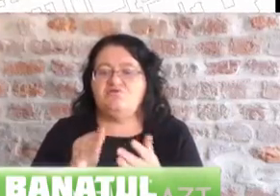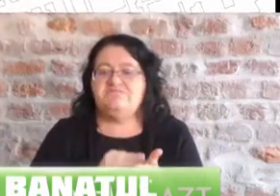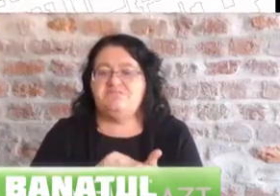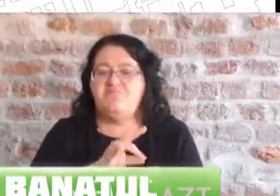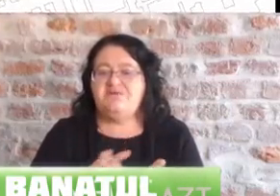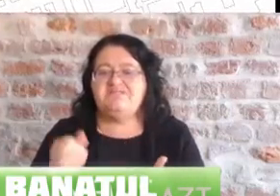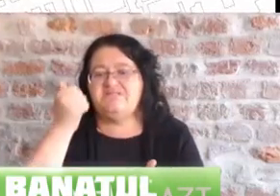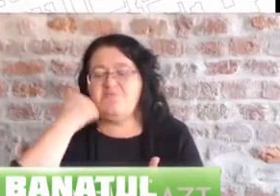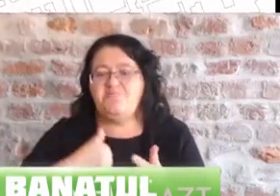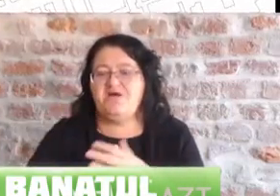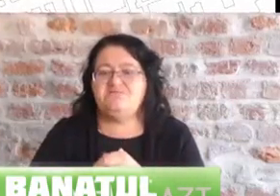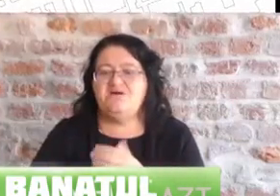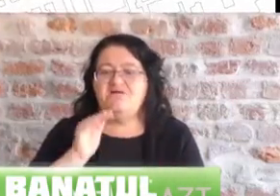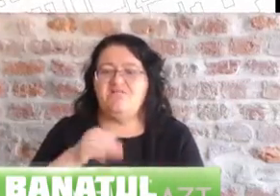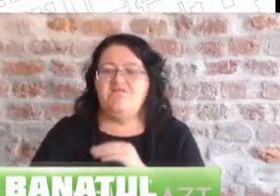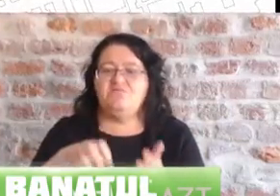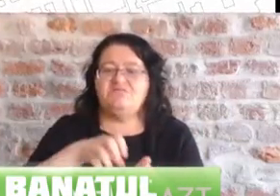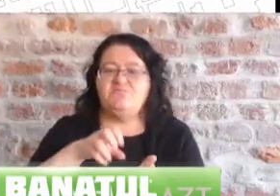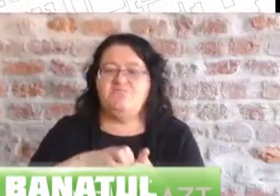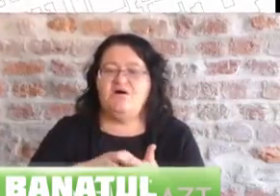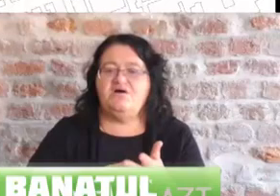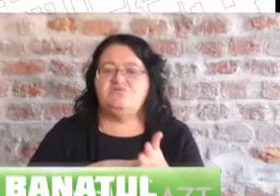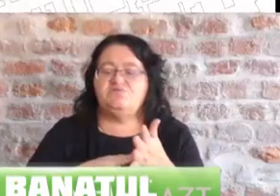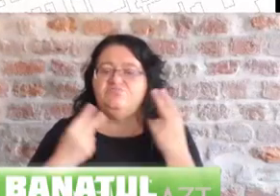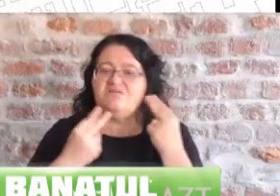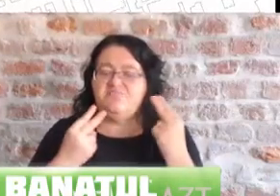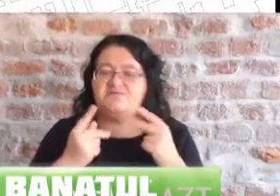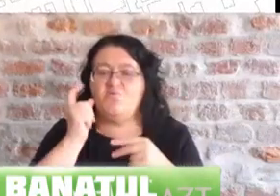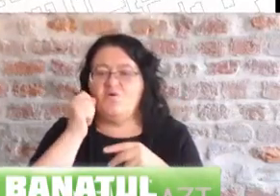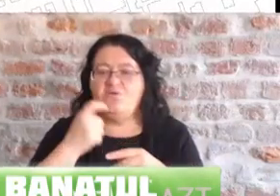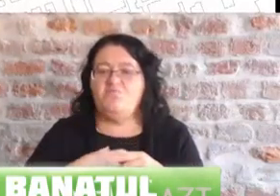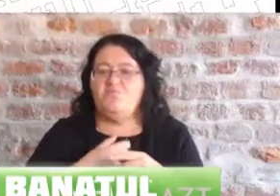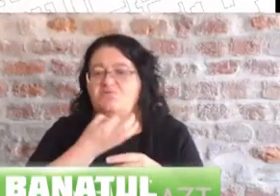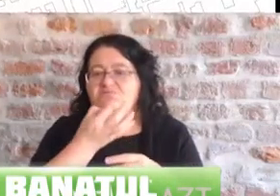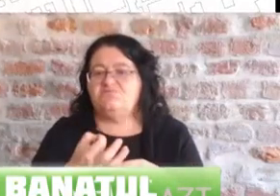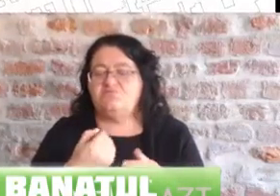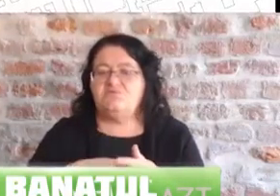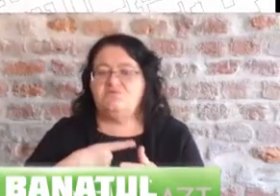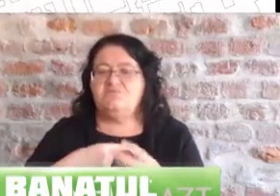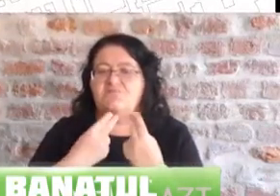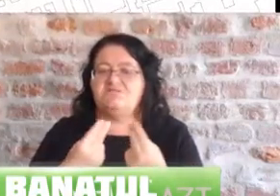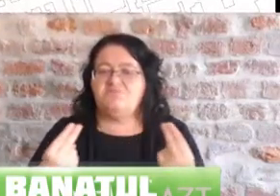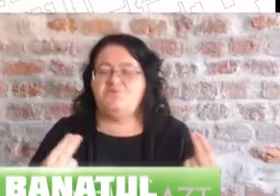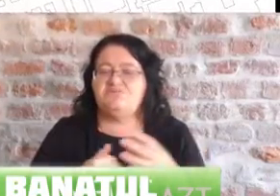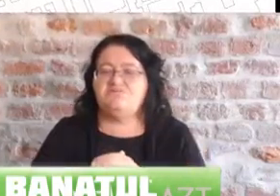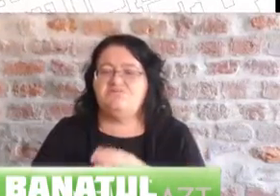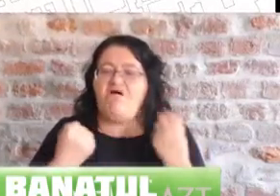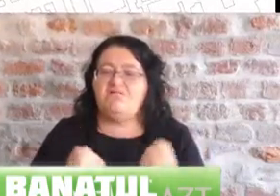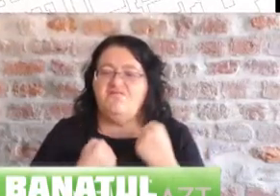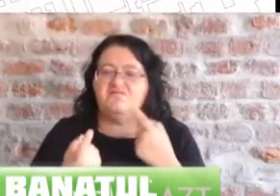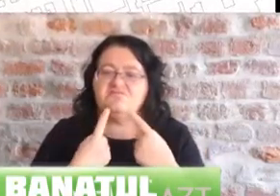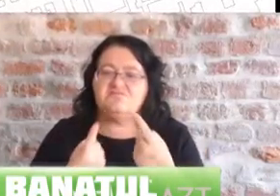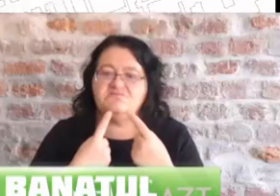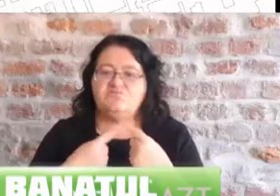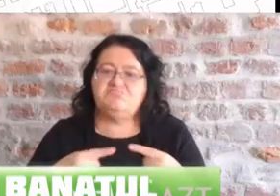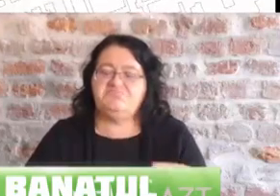simțită prezența în piață, ar deveni un spațiu de expresie civică în care cetățenii se pot exprima, pot să existe expoziții, manifestări,